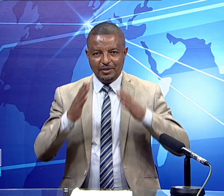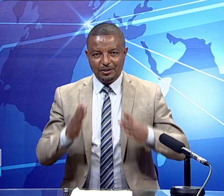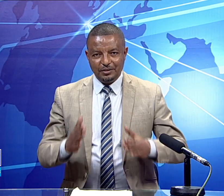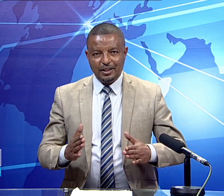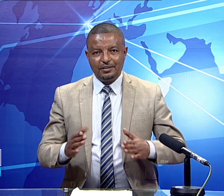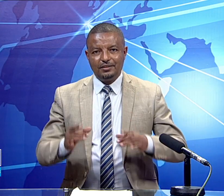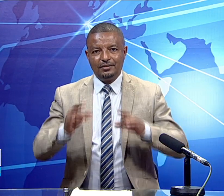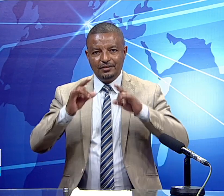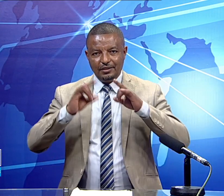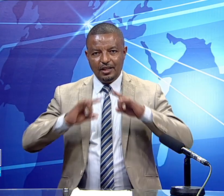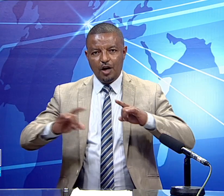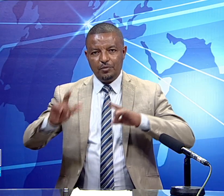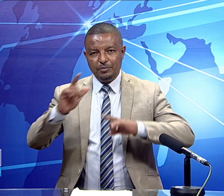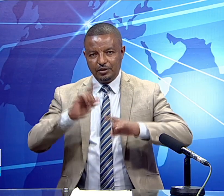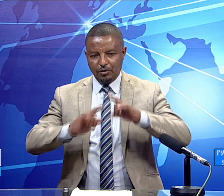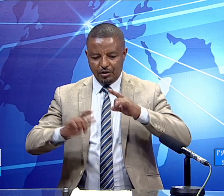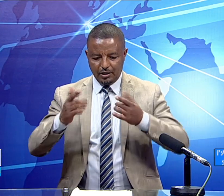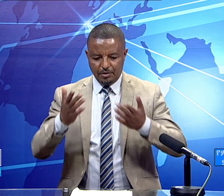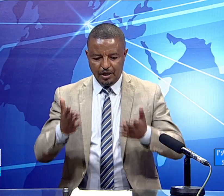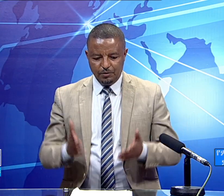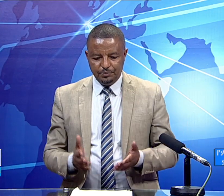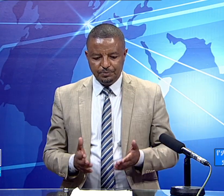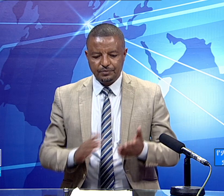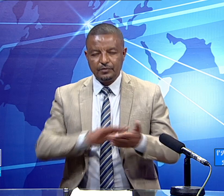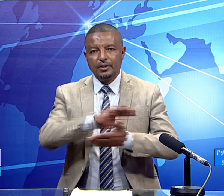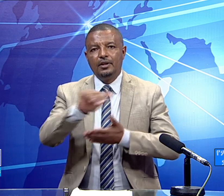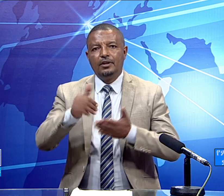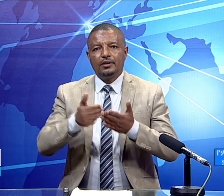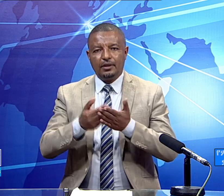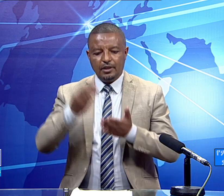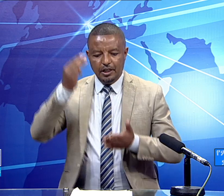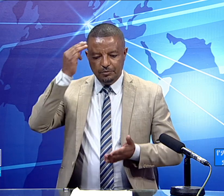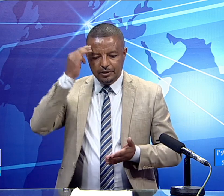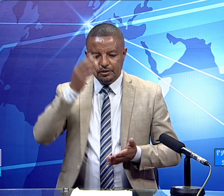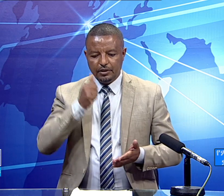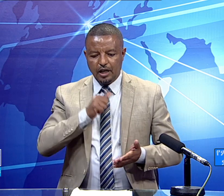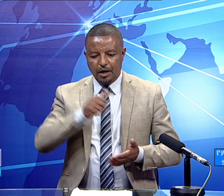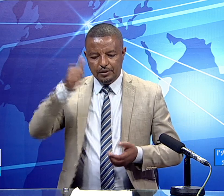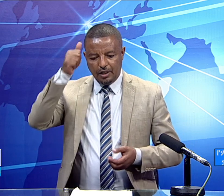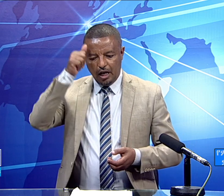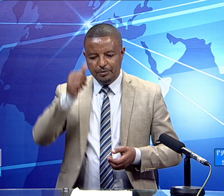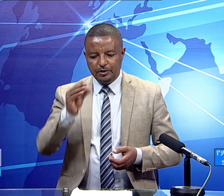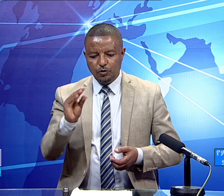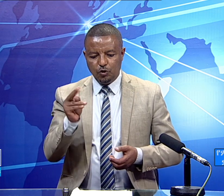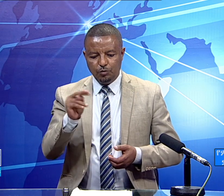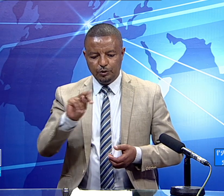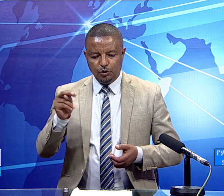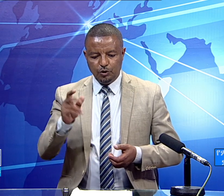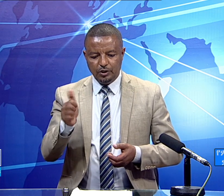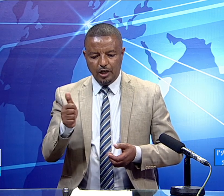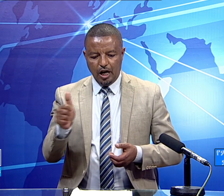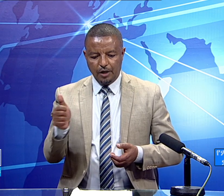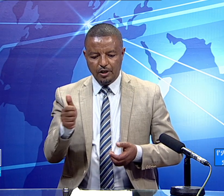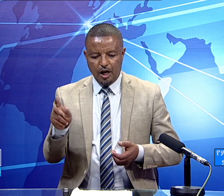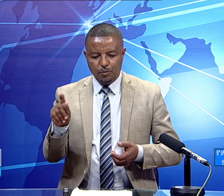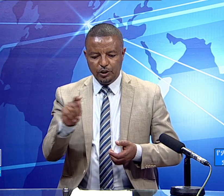እናስተልን ተመልካቾቻችን ዜና በምልክት ቋንቋ ቀርባሉ። ጠቅላይ ሚኒስትር አብይ አህመድ